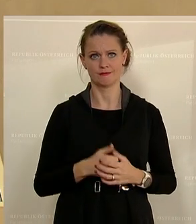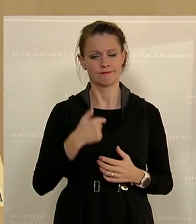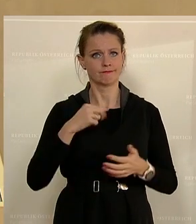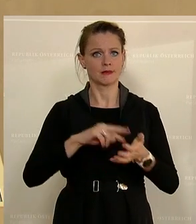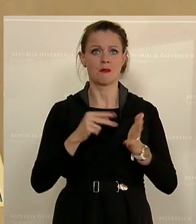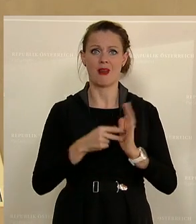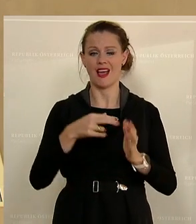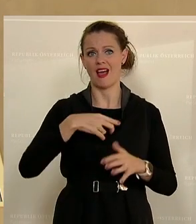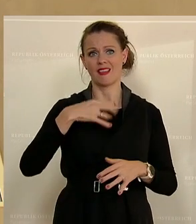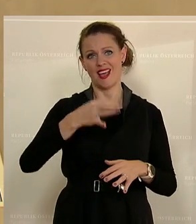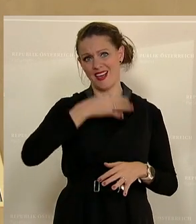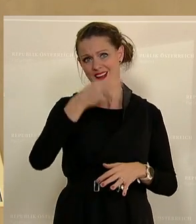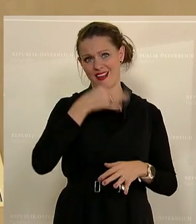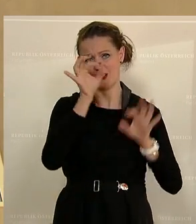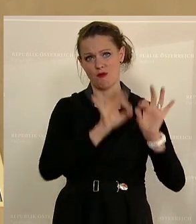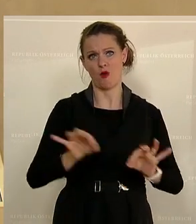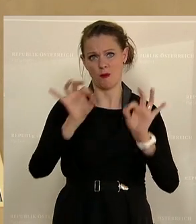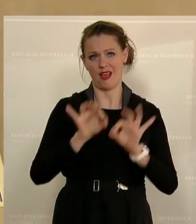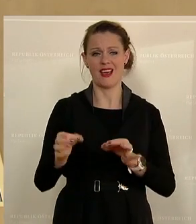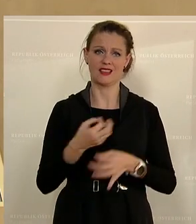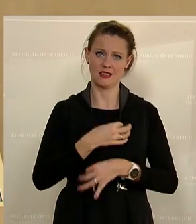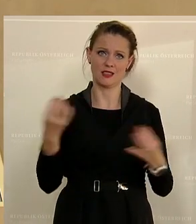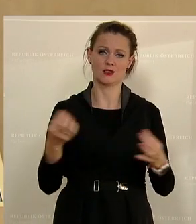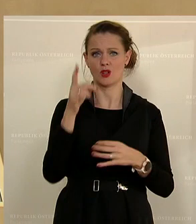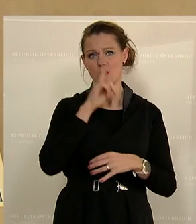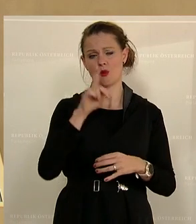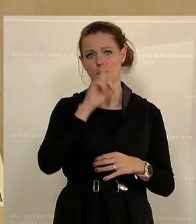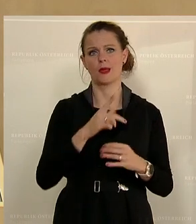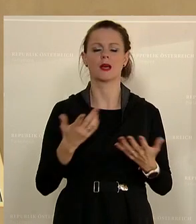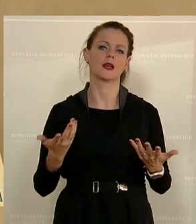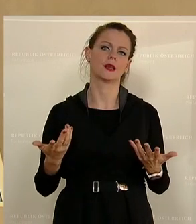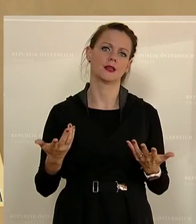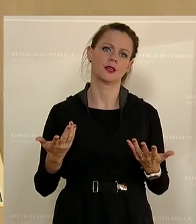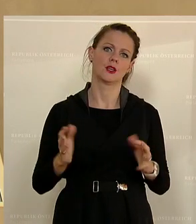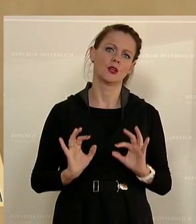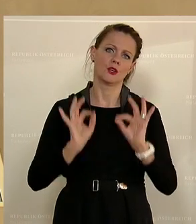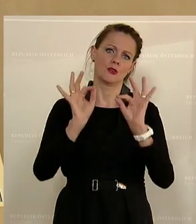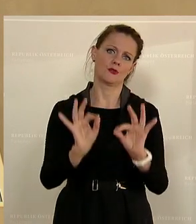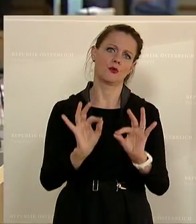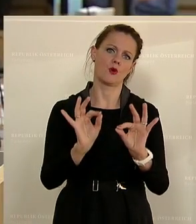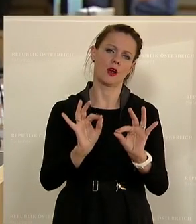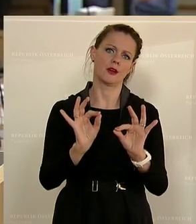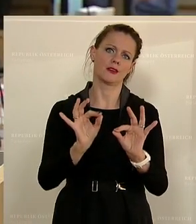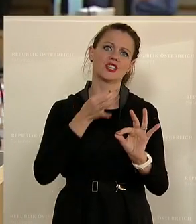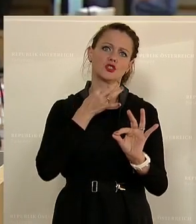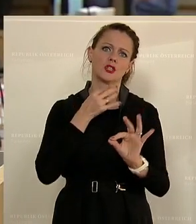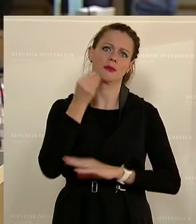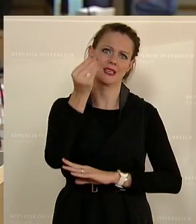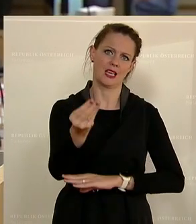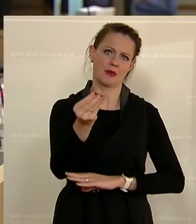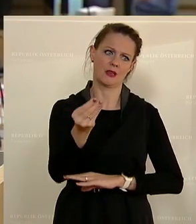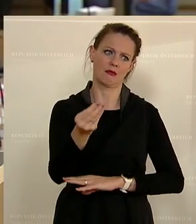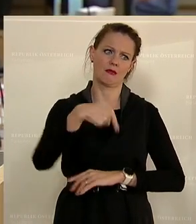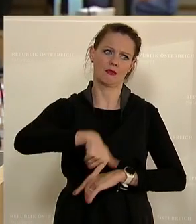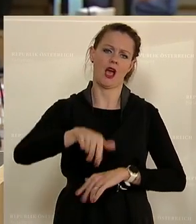dass ich keine Rede vorbereite, sondern versuchen werde, Ihnen eine Stimme zu verleihen. Eine Stimme zu verleihen hier